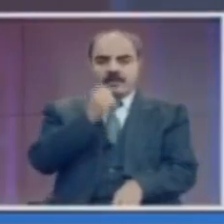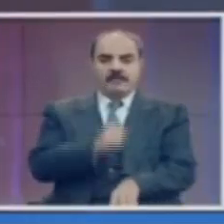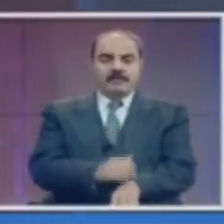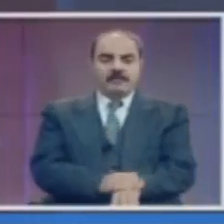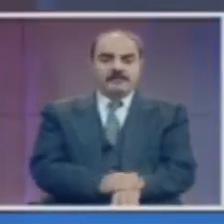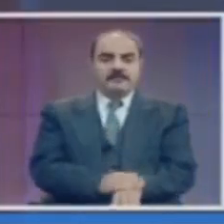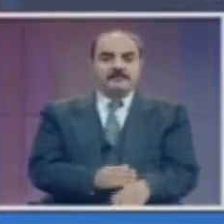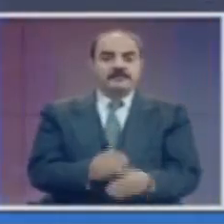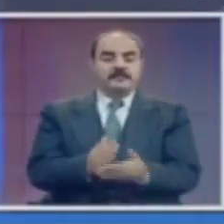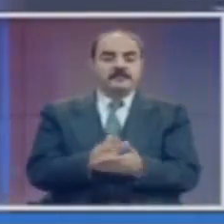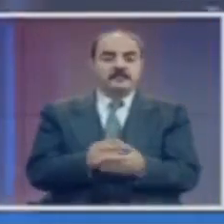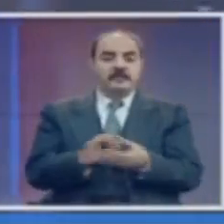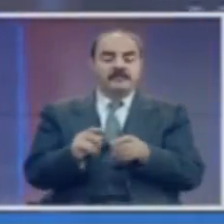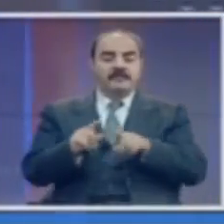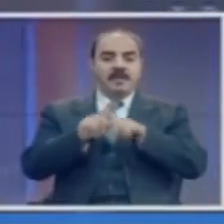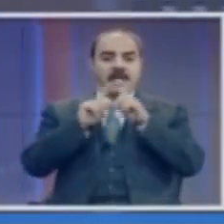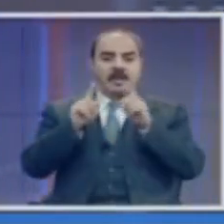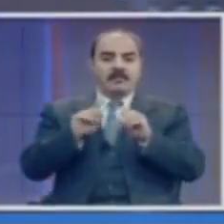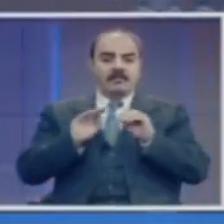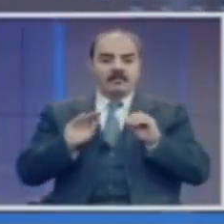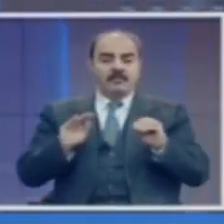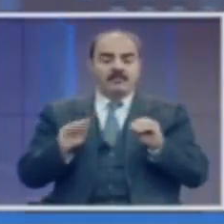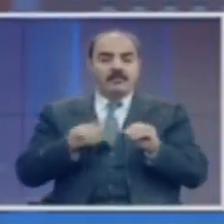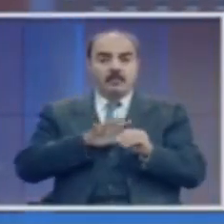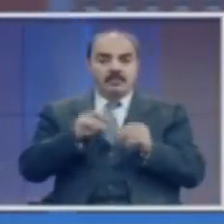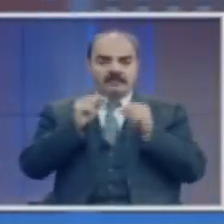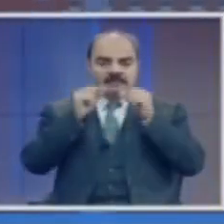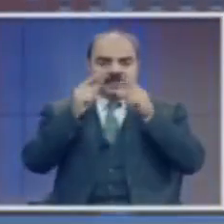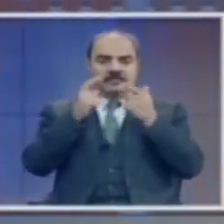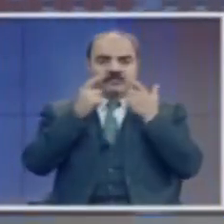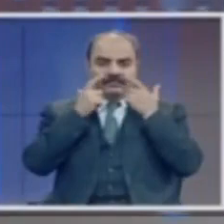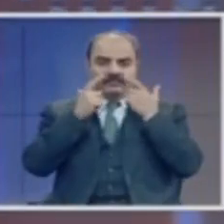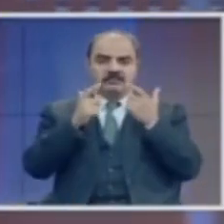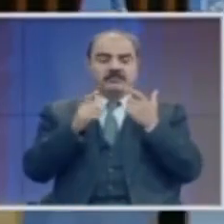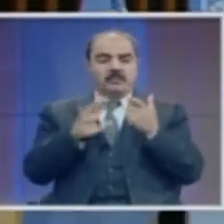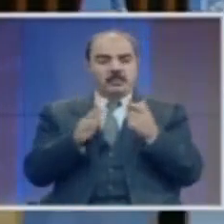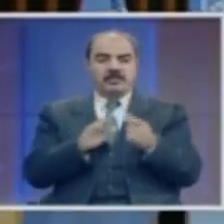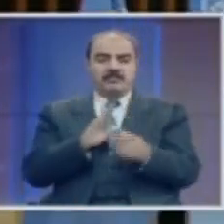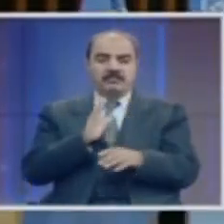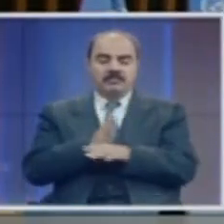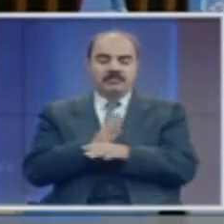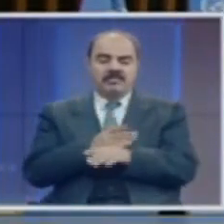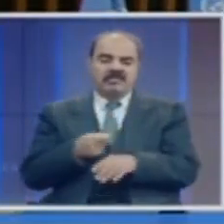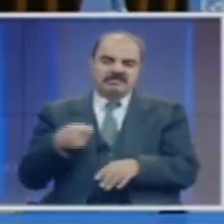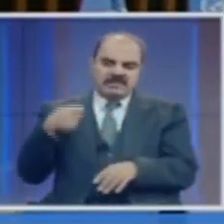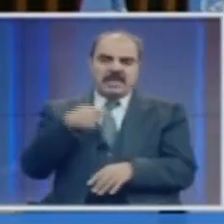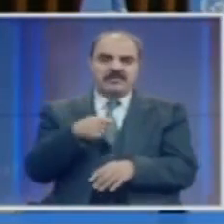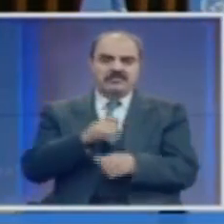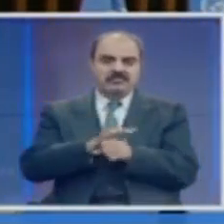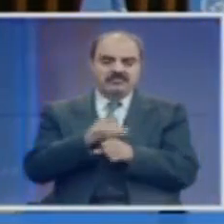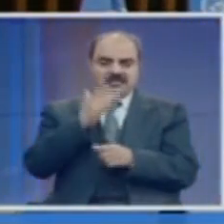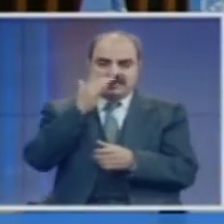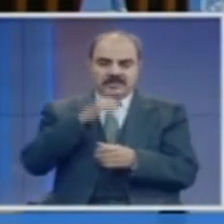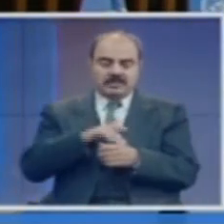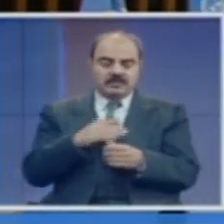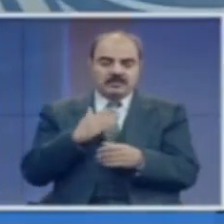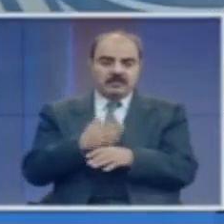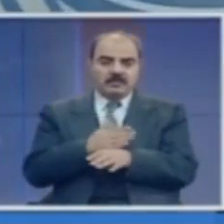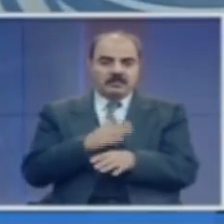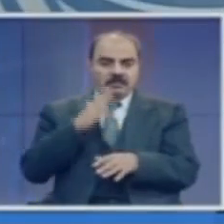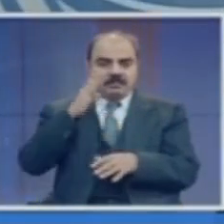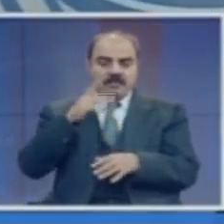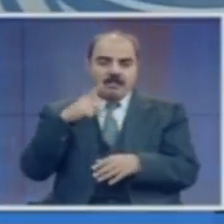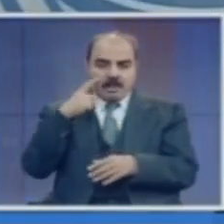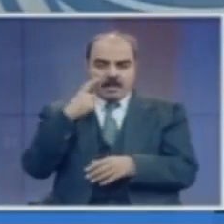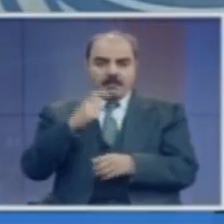1,769,000 حالة وفاة. هذا وقد طلبت منظمة الصحة العالمية بالاستعداد لما وصفته بالأسوأ مستقبلا من فيروس